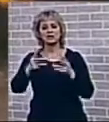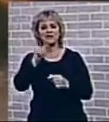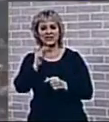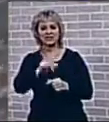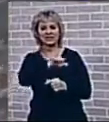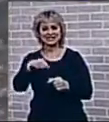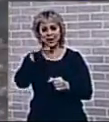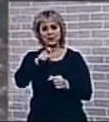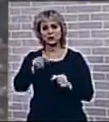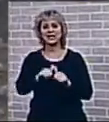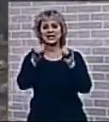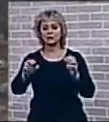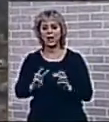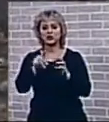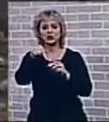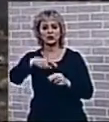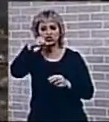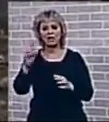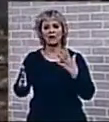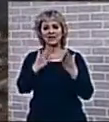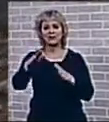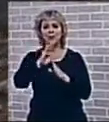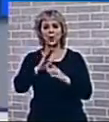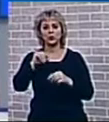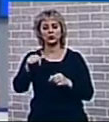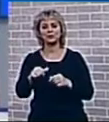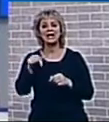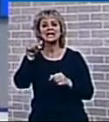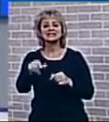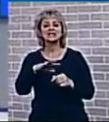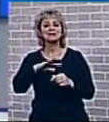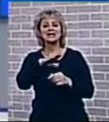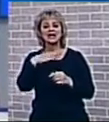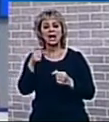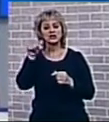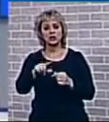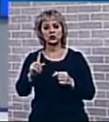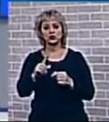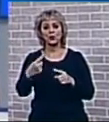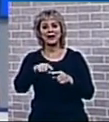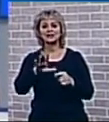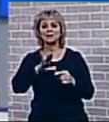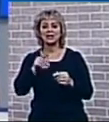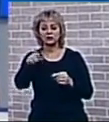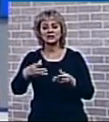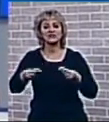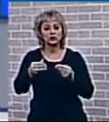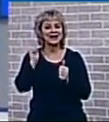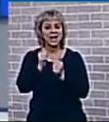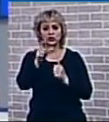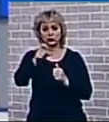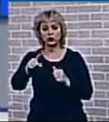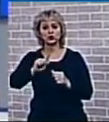виноваты сами люди. Разводят костер в жаркую ветреную погоду. Здесь бы мне хотелось, чтобы это дошло до каждого